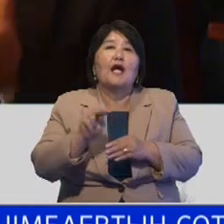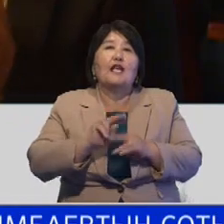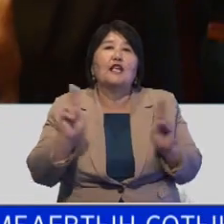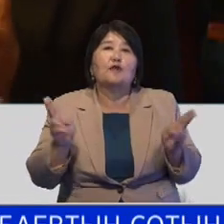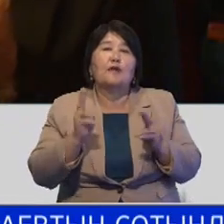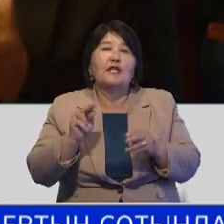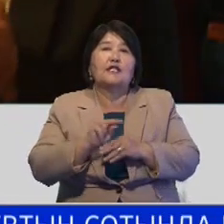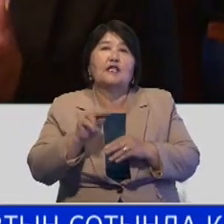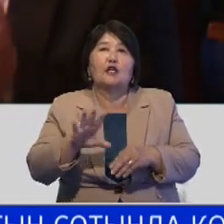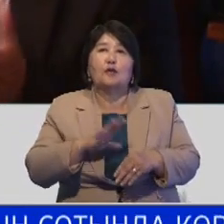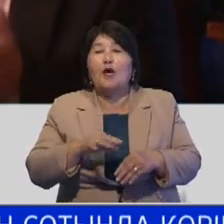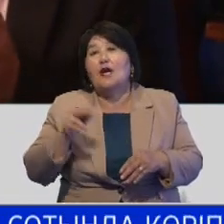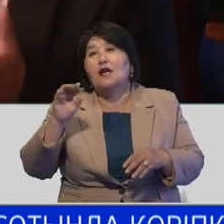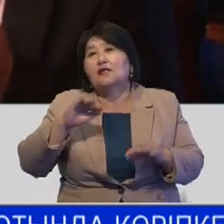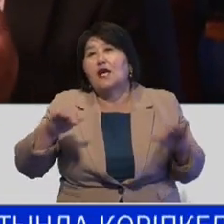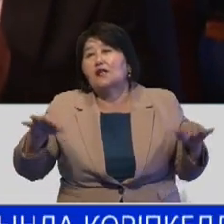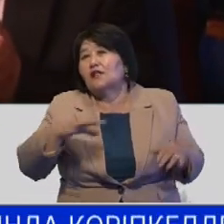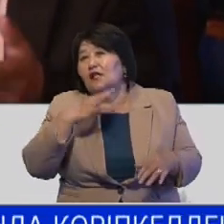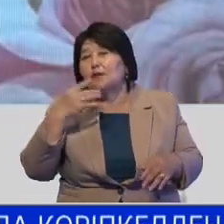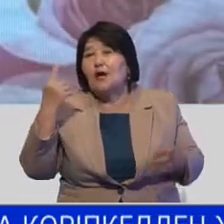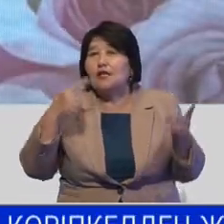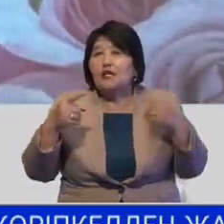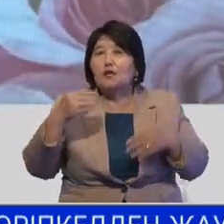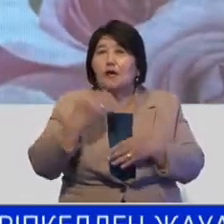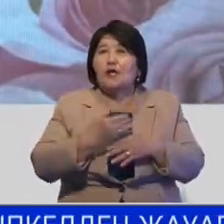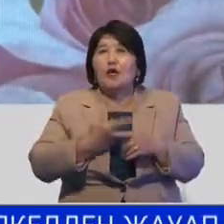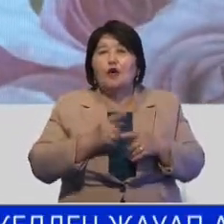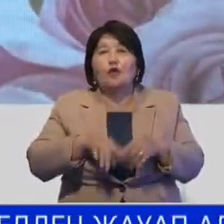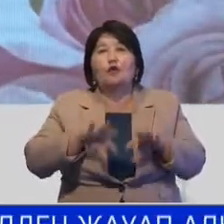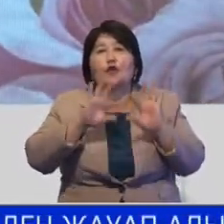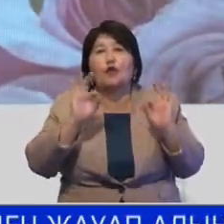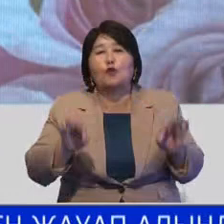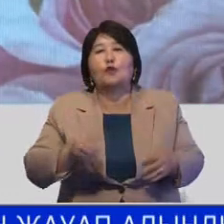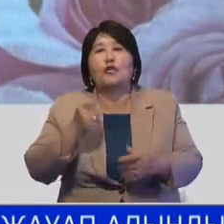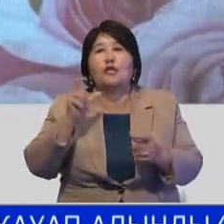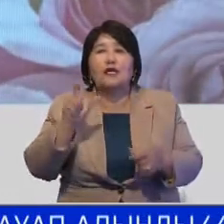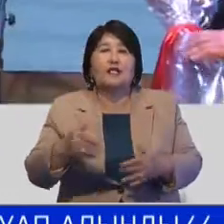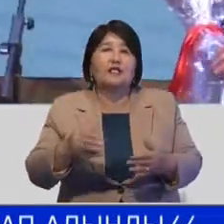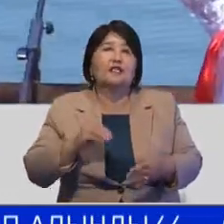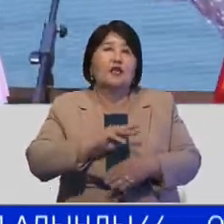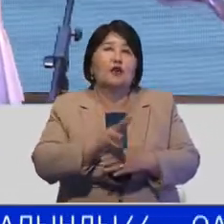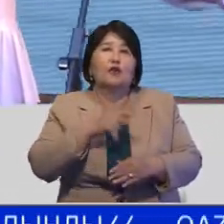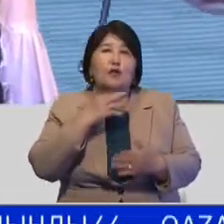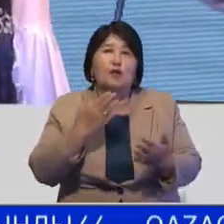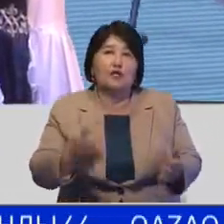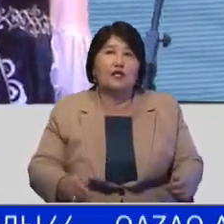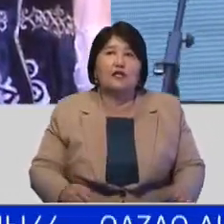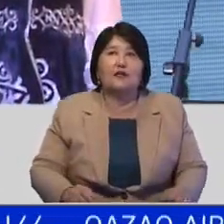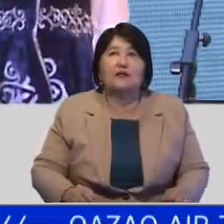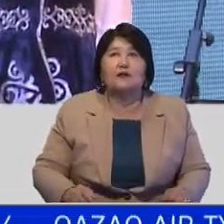қызмет атқарды. Шәкірттері қаншама. Шығармашылық кеште осынау өнер иесіне құрмет көрсетілді.